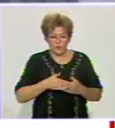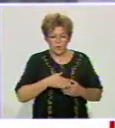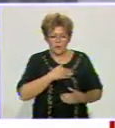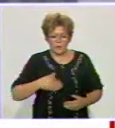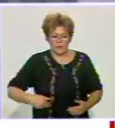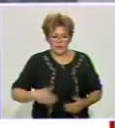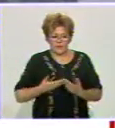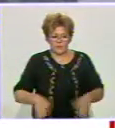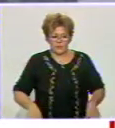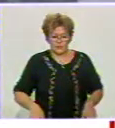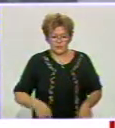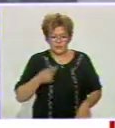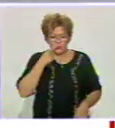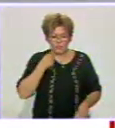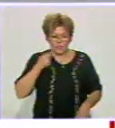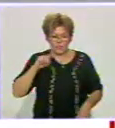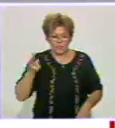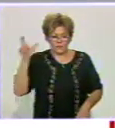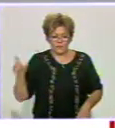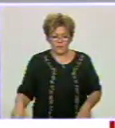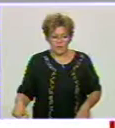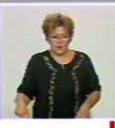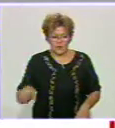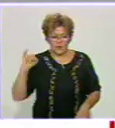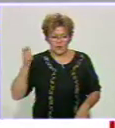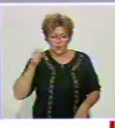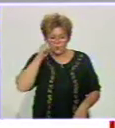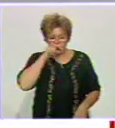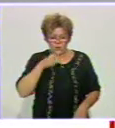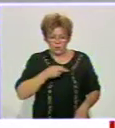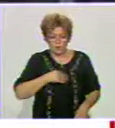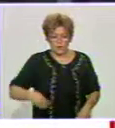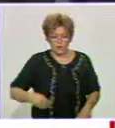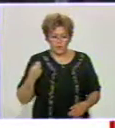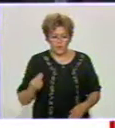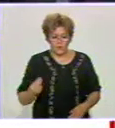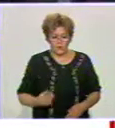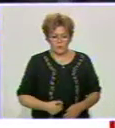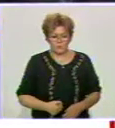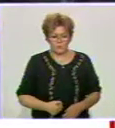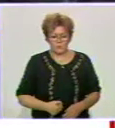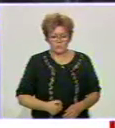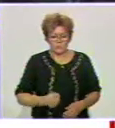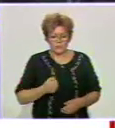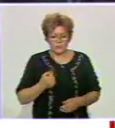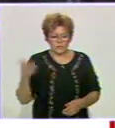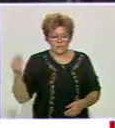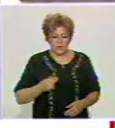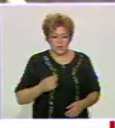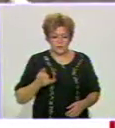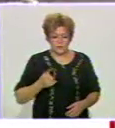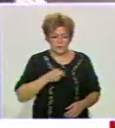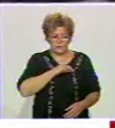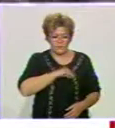însă împărțite și sunt și localnici care spun că Ion Cioară este un primar bun și nu a făcut rău când și-a angajat fiul la primărie. Orice părinte